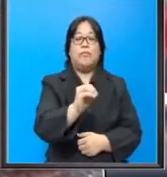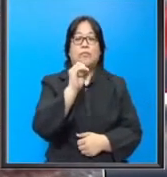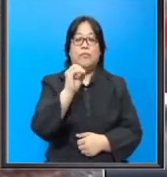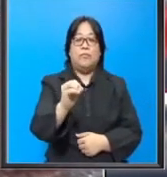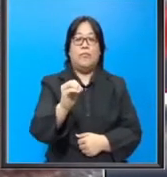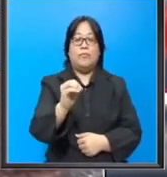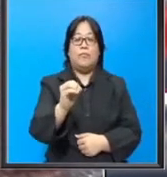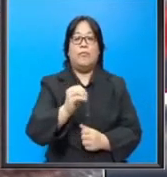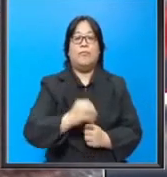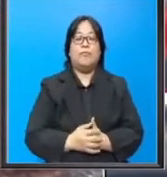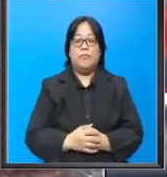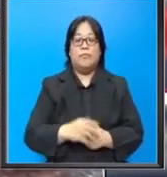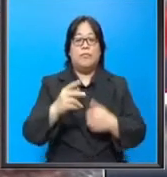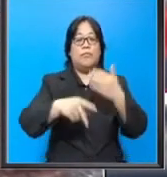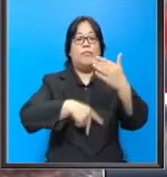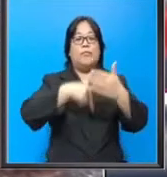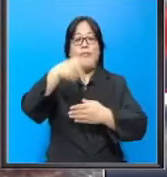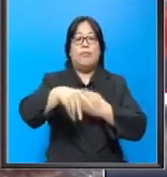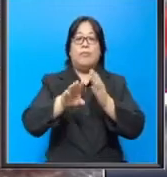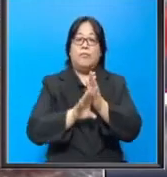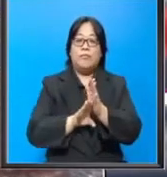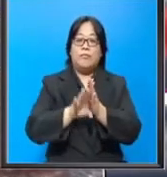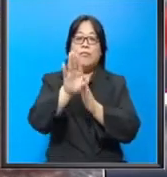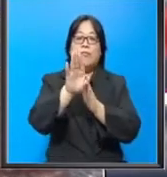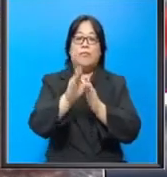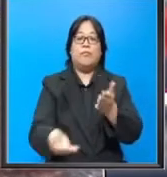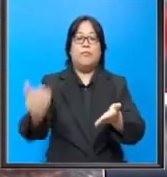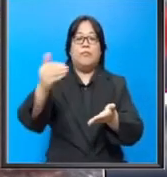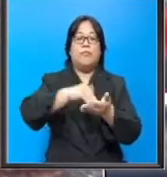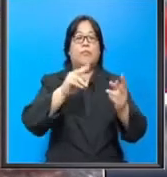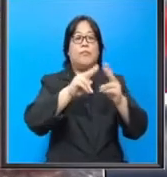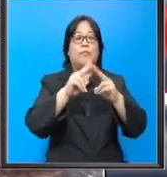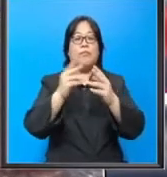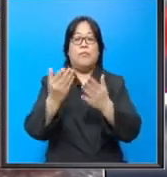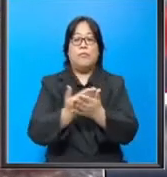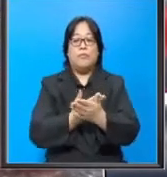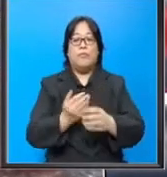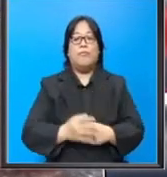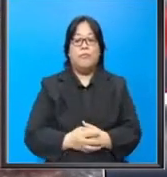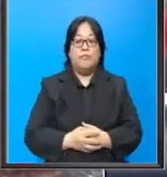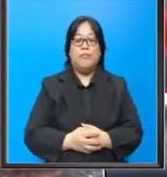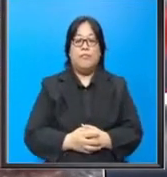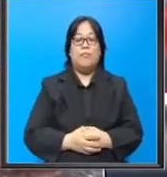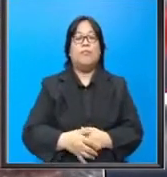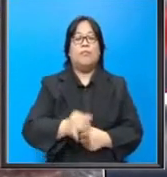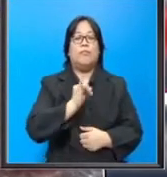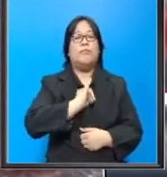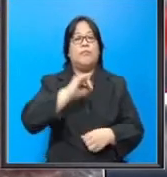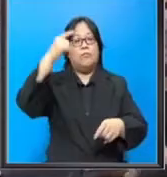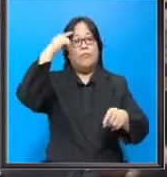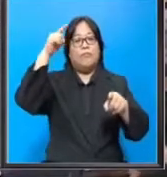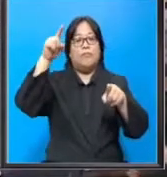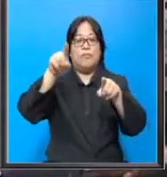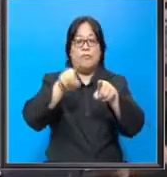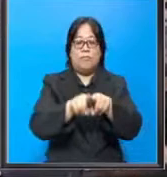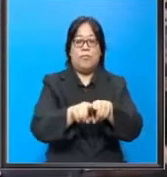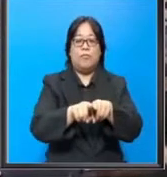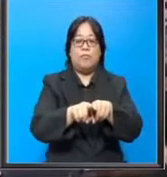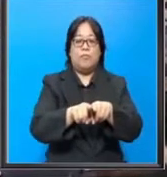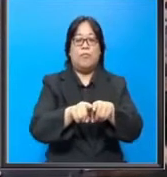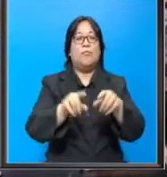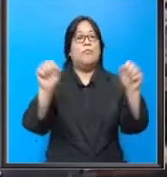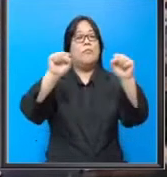900 program pembangunan semula ke pembaru saya setuju dengan